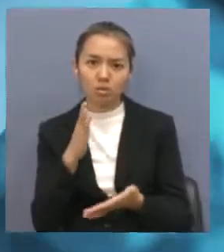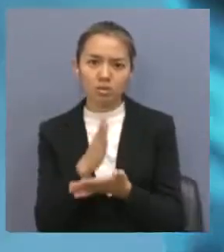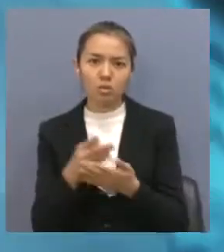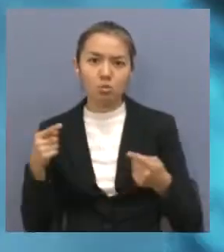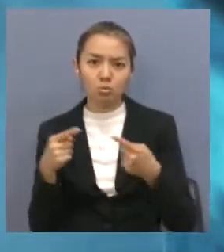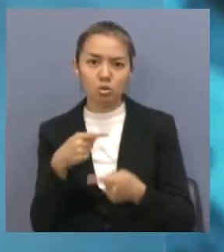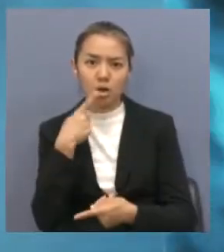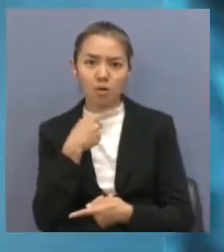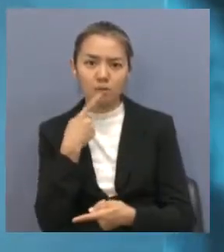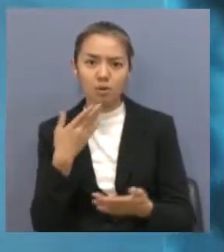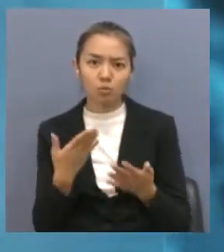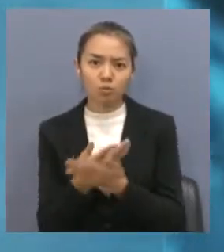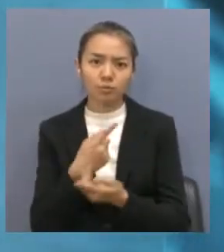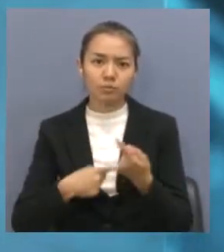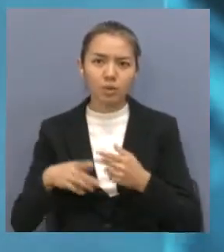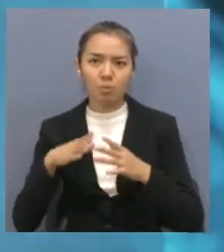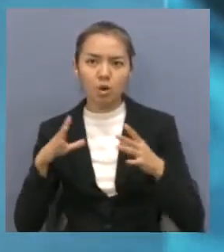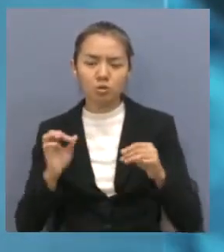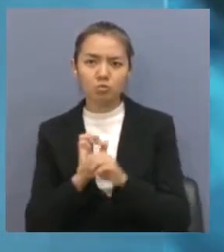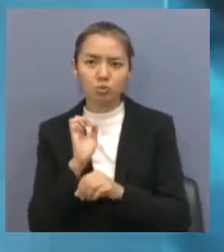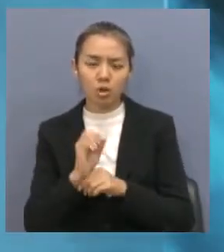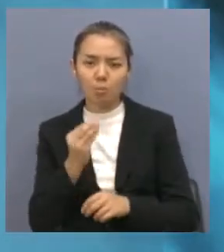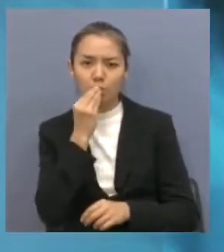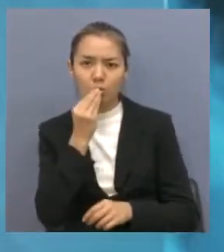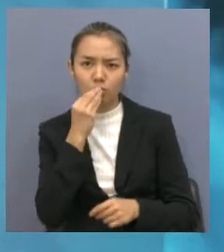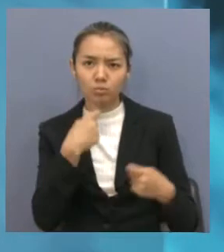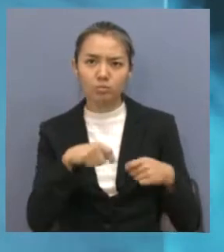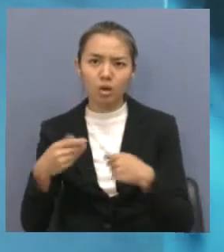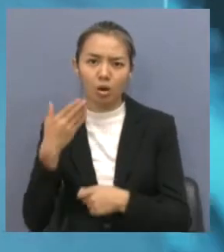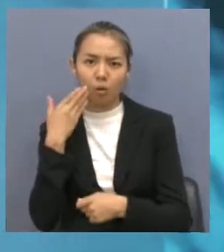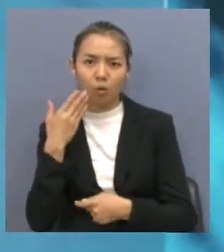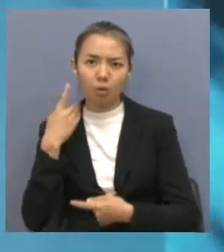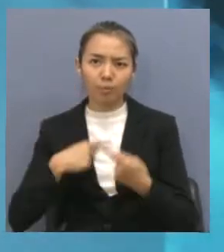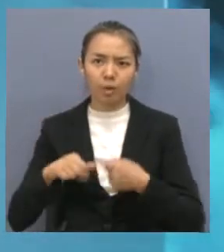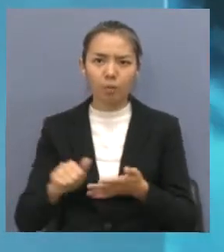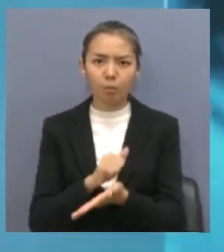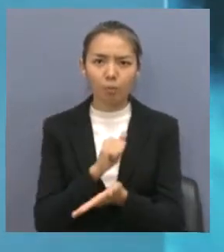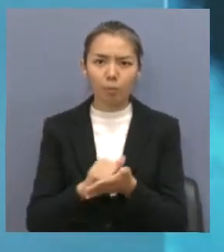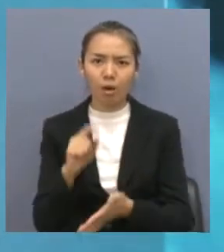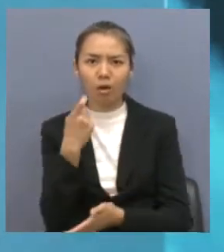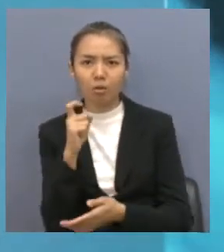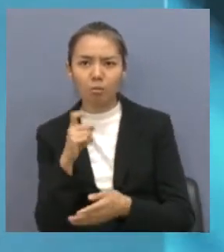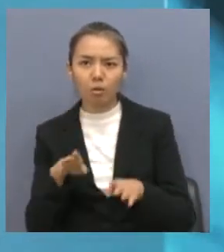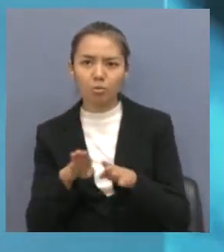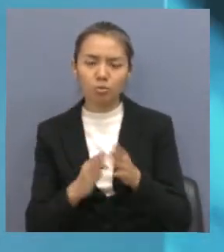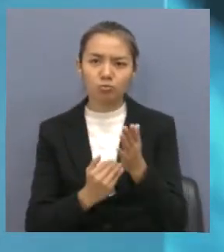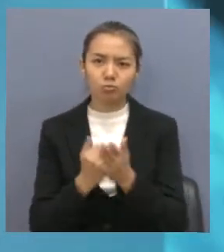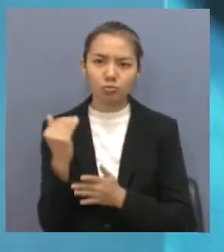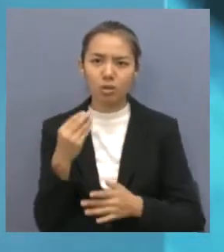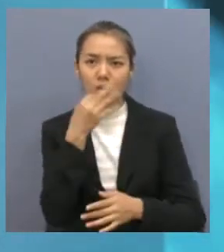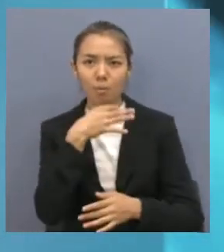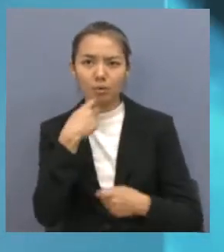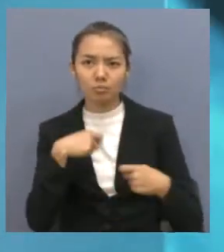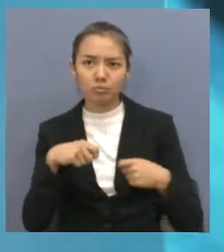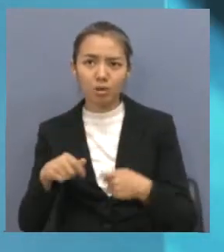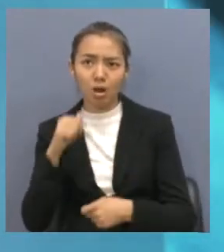Нақтырақ айтсақ, қайта өңдеу өнеркәсібі, машина жасау, азық-түлік өндірісі, жеңіл өнеркәсіп, қағаз, химия салаларында өсім бар. Әсіресе фармацевтикаға